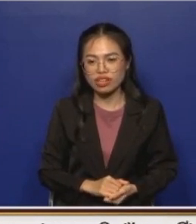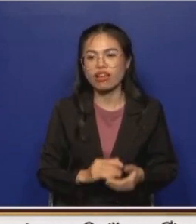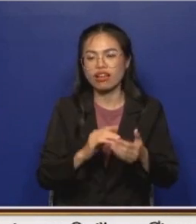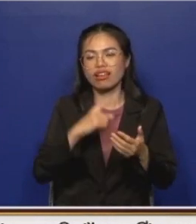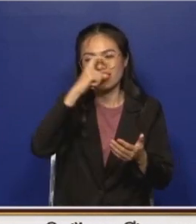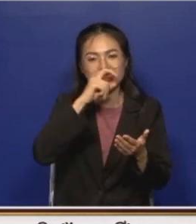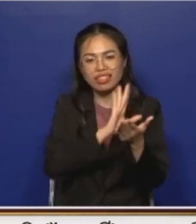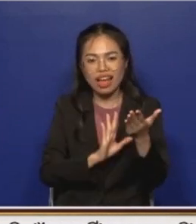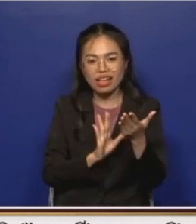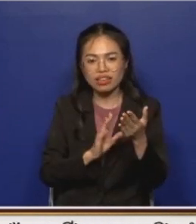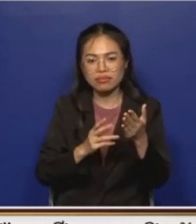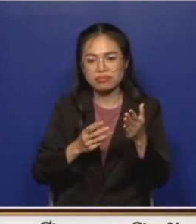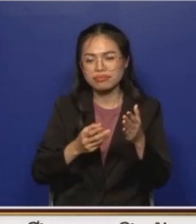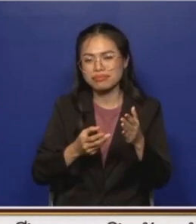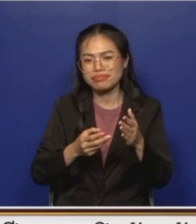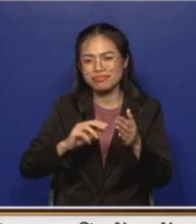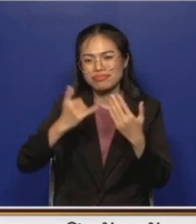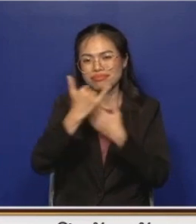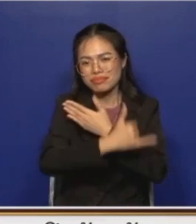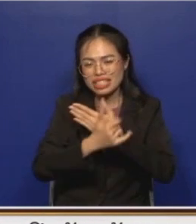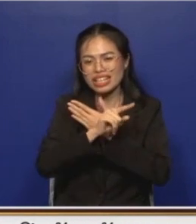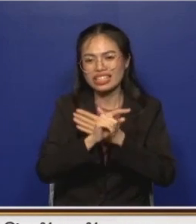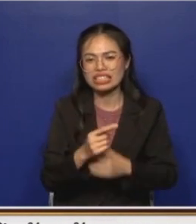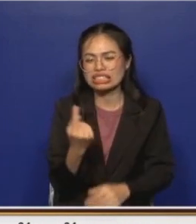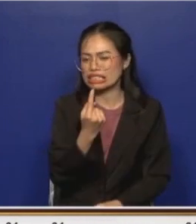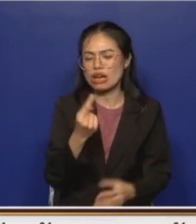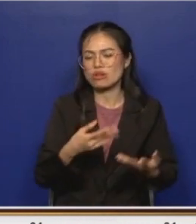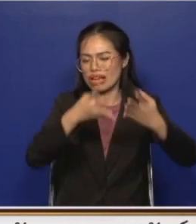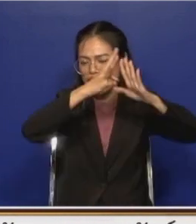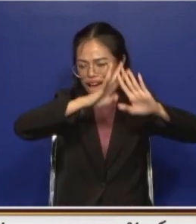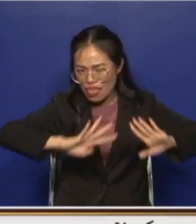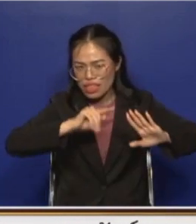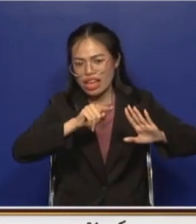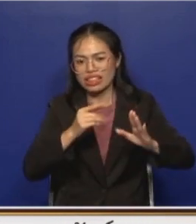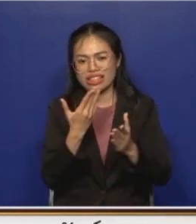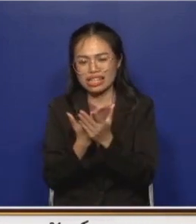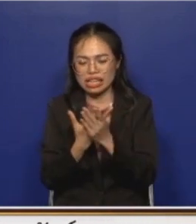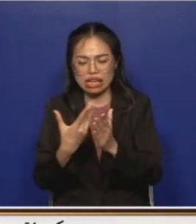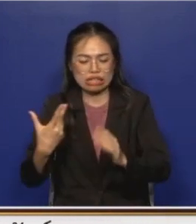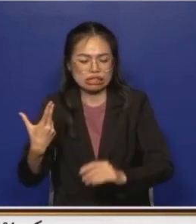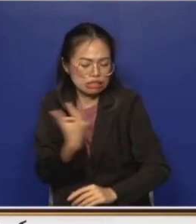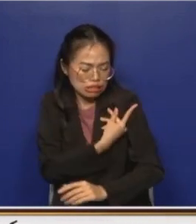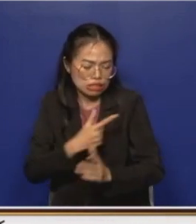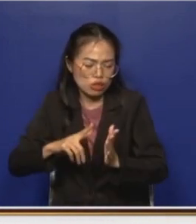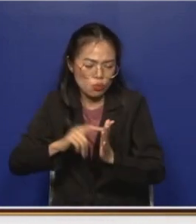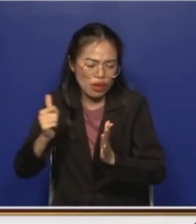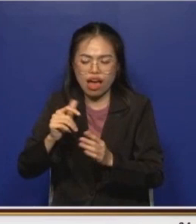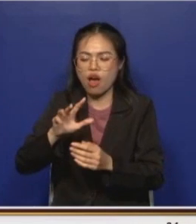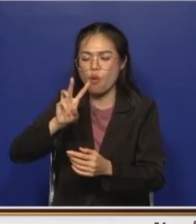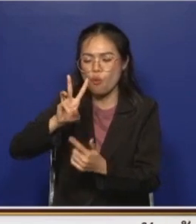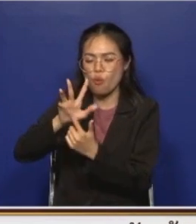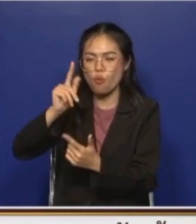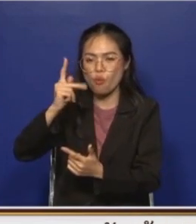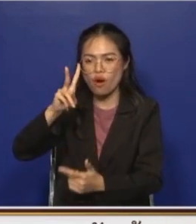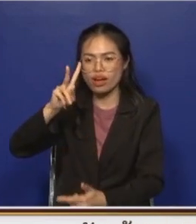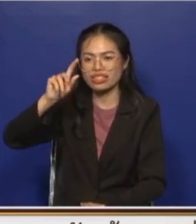ลาวนะครับประเทศเขาเล็กนิดเดียวเขาได้ไป 560,000 โดสท่านไล่มาทีละเจ้าฟิลิปปินส์